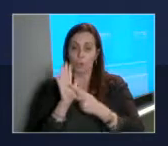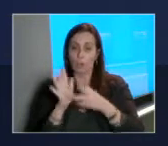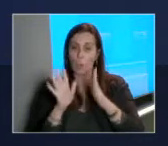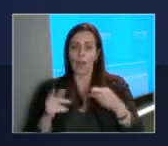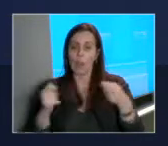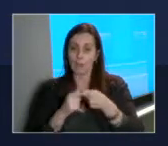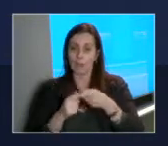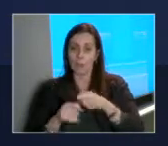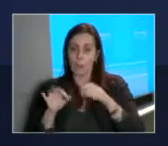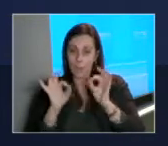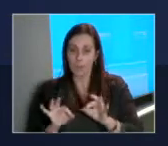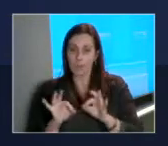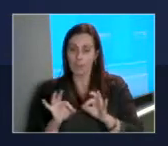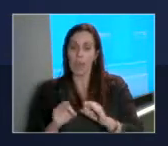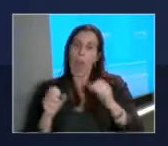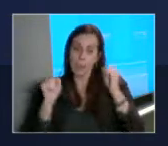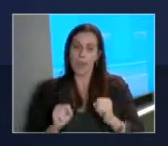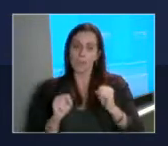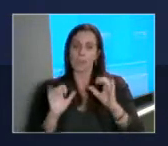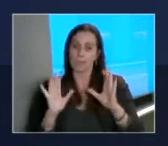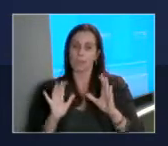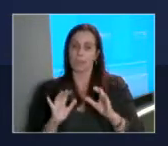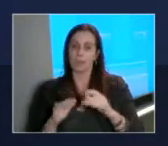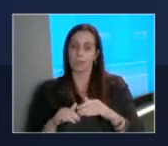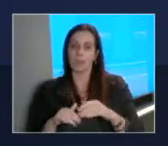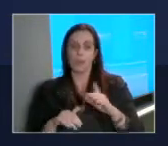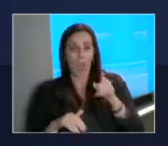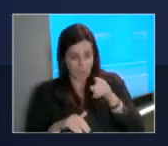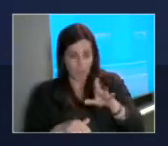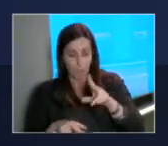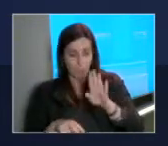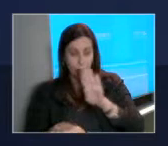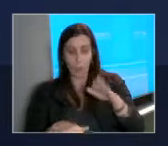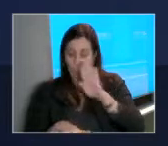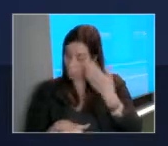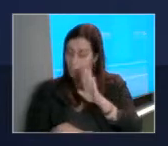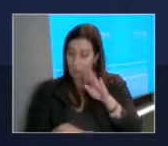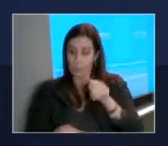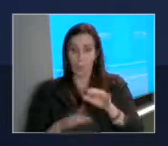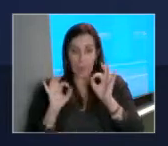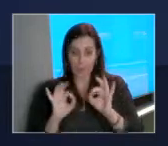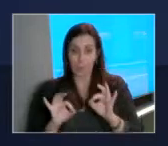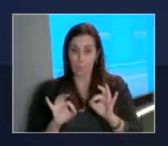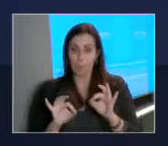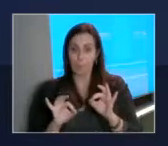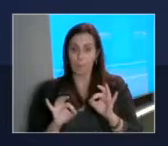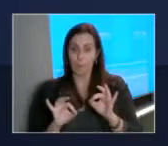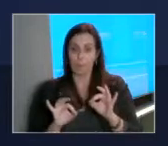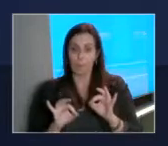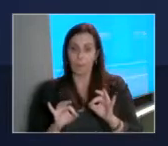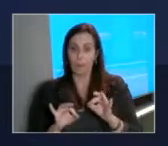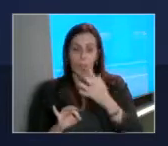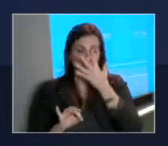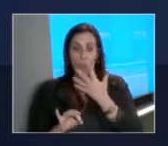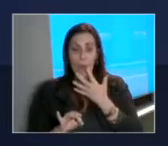שנורא נורא רלוונטיים, והם בעצם הבסיס... הליבה. נכון, שנותן... עליהם הוא הולך. נותן לנתניהו, כן, שזה בעצם תום